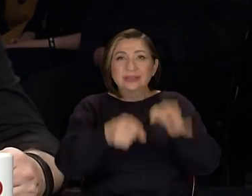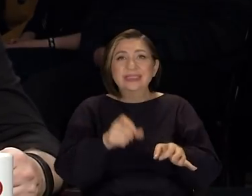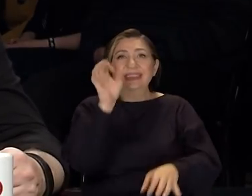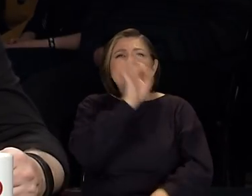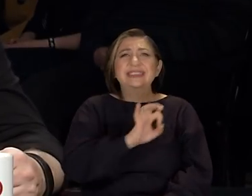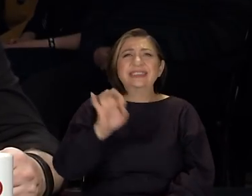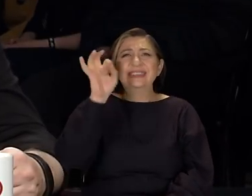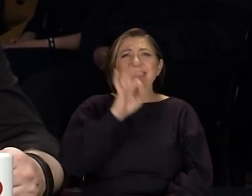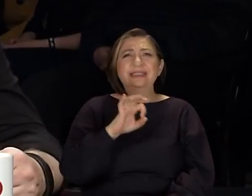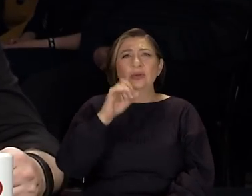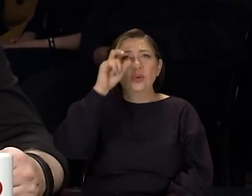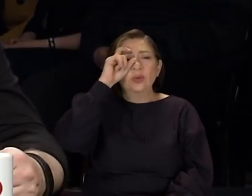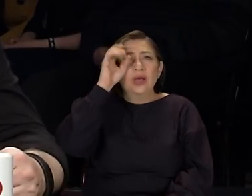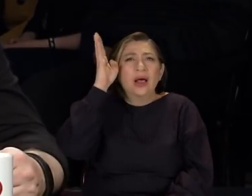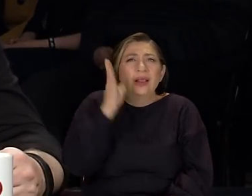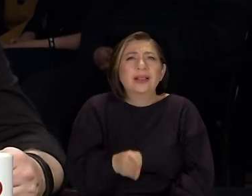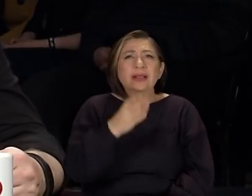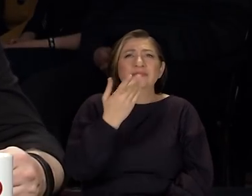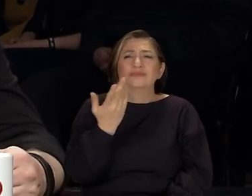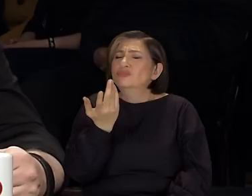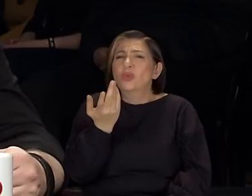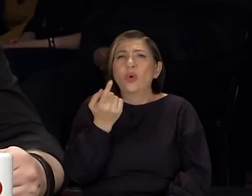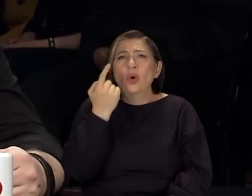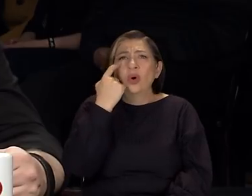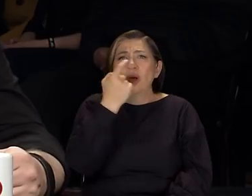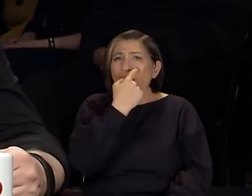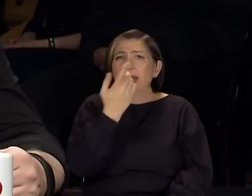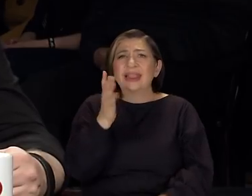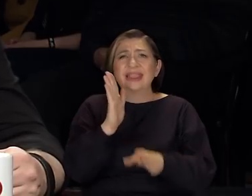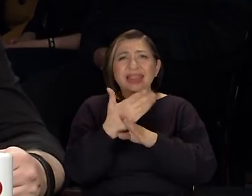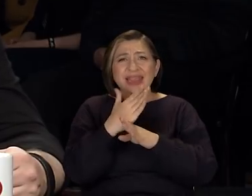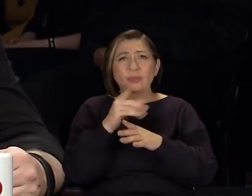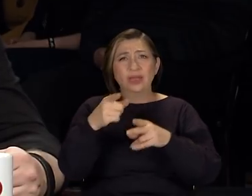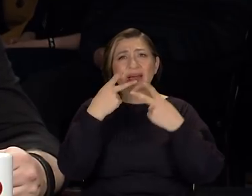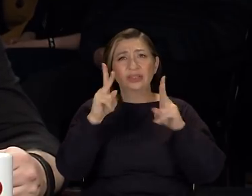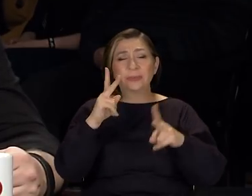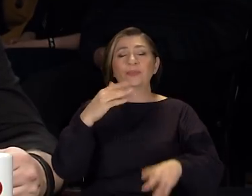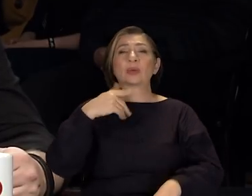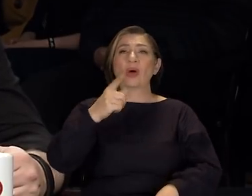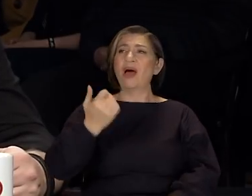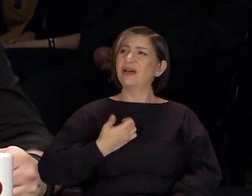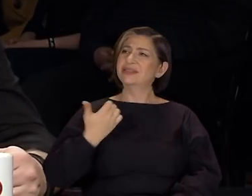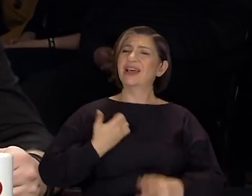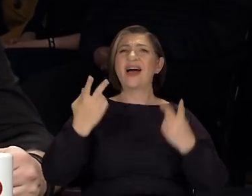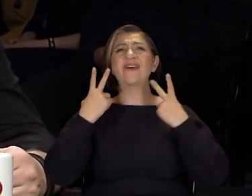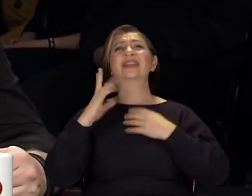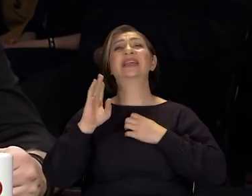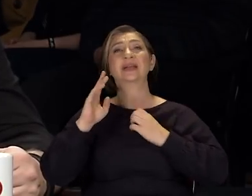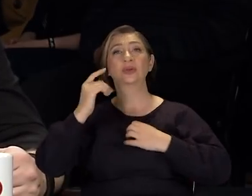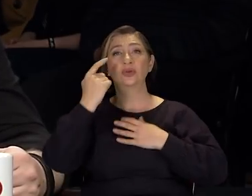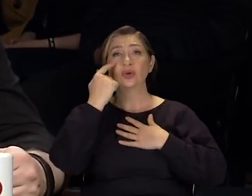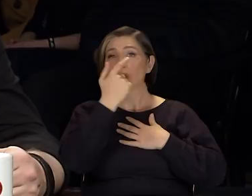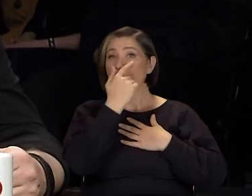hani şey, neyse seviyor musun bu gözlüğü falan diyorlar. Hayır, gözlüğü karartmamın sebebi de buradan da açıklayayım. Hani bu artistlik bir amaçta değil.